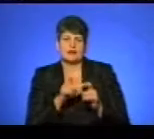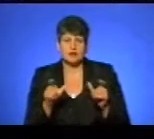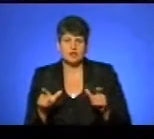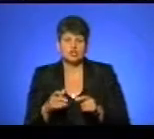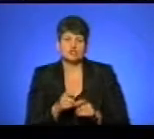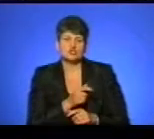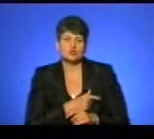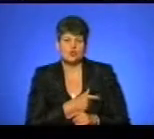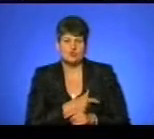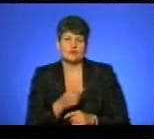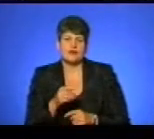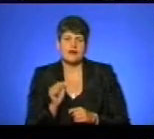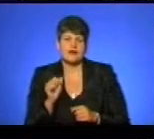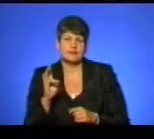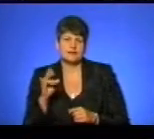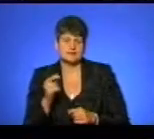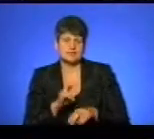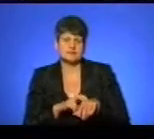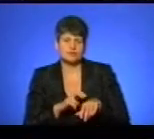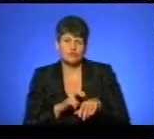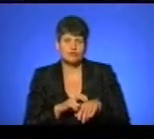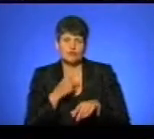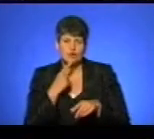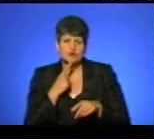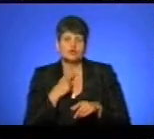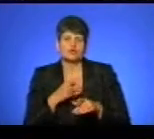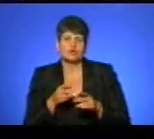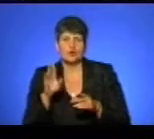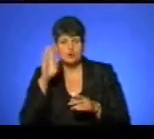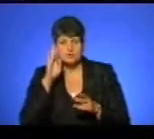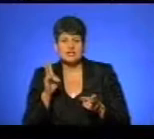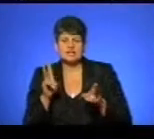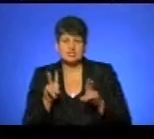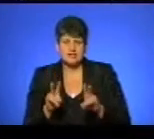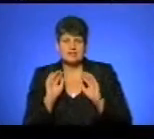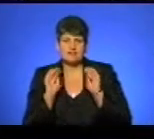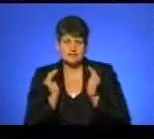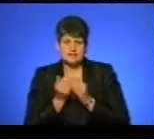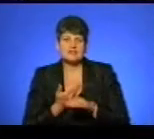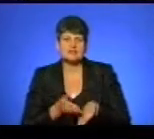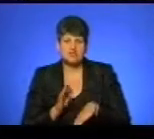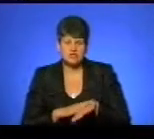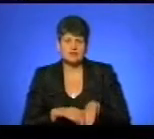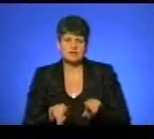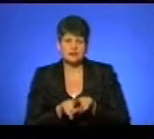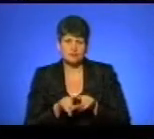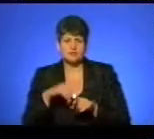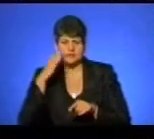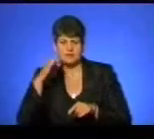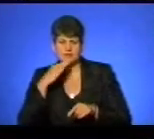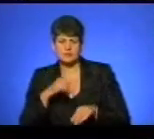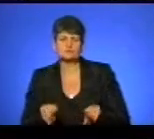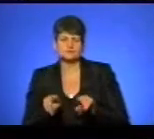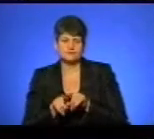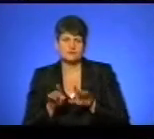анестезіолог Сергій Ткачук нам повідомив, що хлопчик залишається у реанімації. Стан дитини тяжкий, у тяжкому стані і батько хлопчика, повідомив